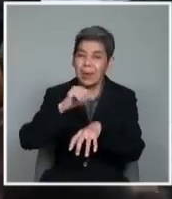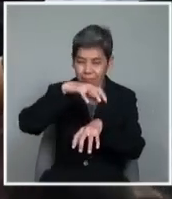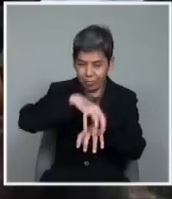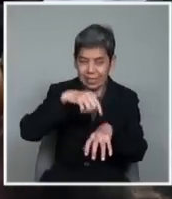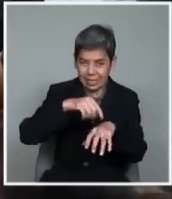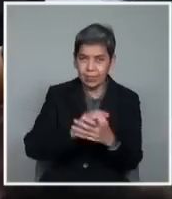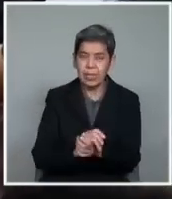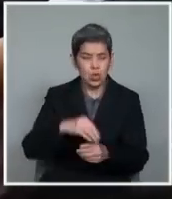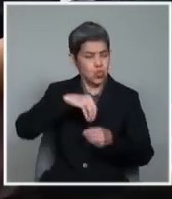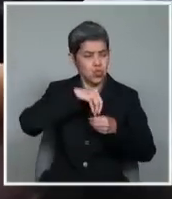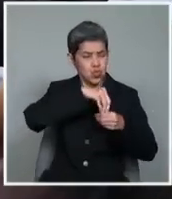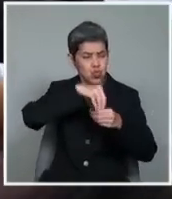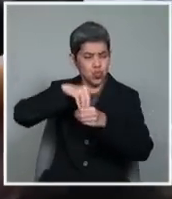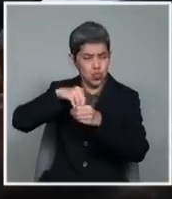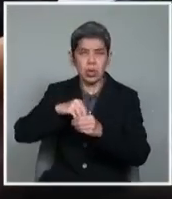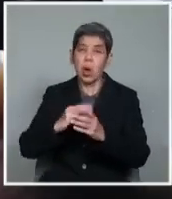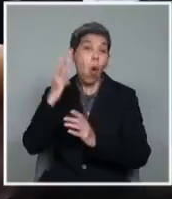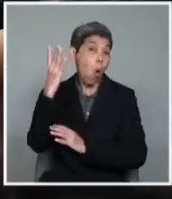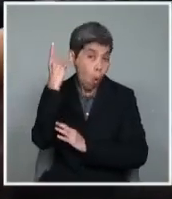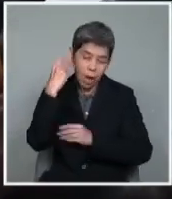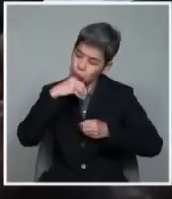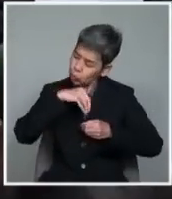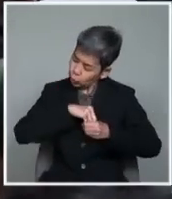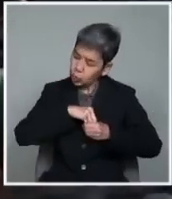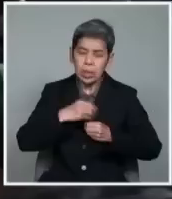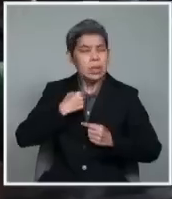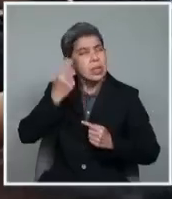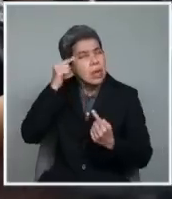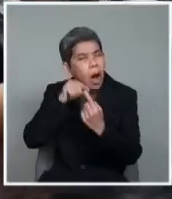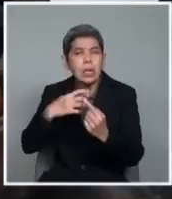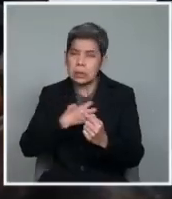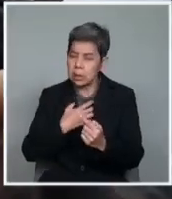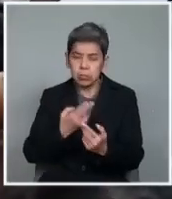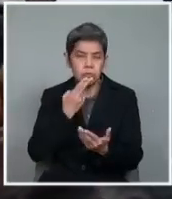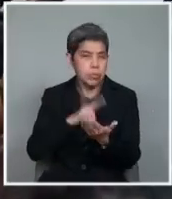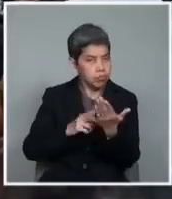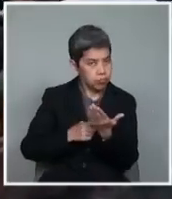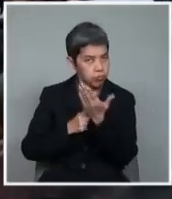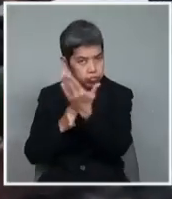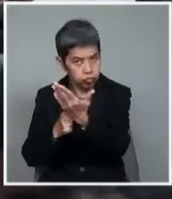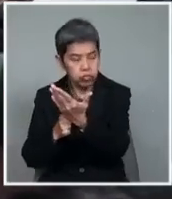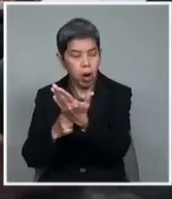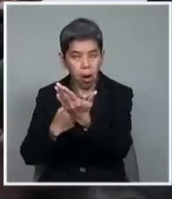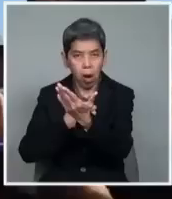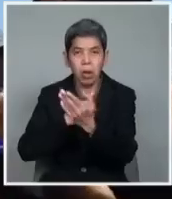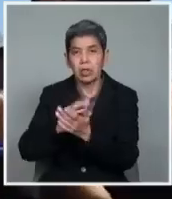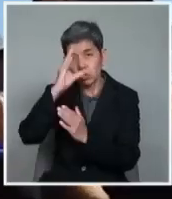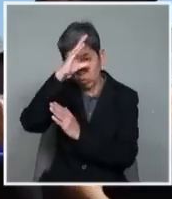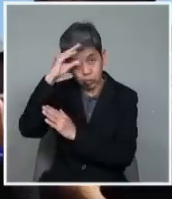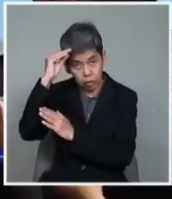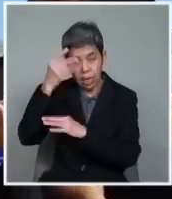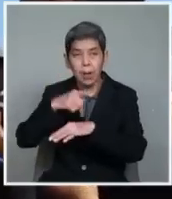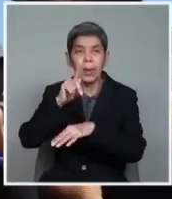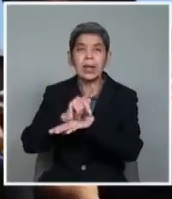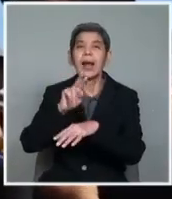ายการปักหลักครั้งนี้เนี่ยเขามากันตั้งแต่เมื่อวานนี้แล้วนะครับโดยจุดประสงค์ก็คือต้องการที่จะยื่นหนังสือต่อนายชวนหลีกภัยประธานรัฐ